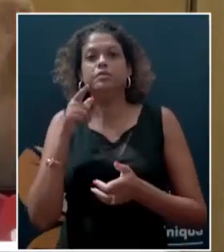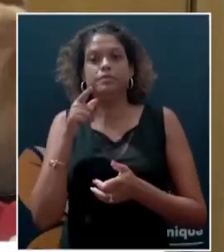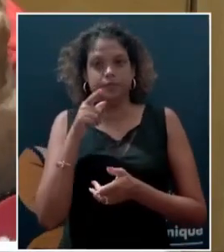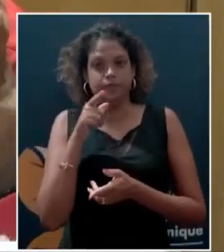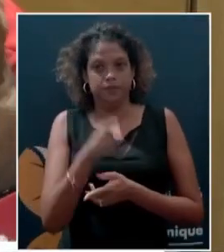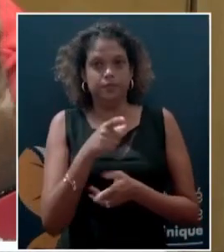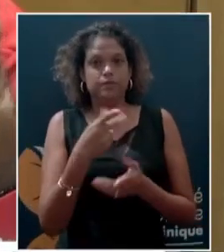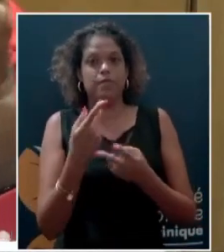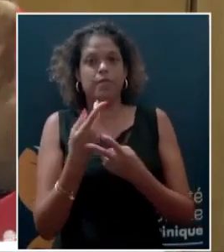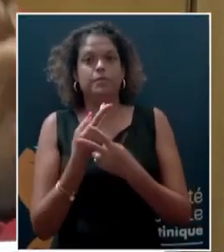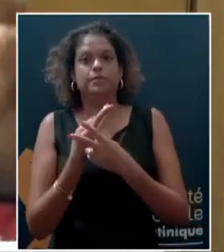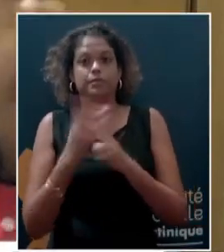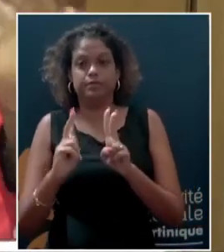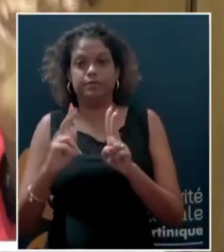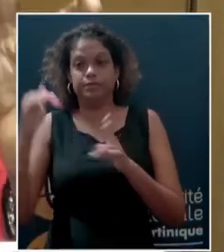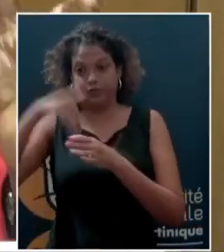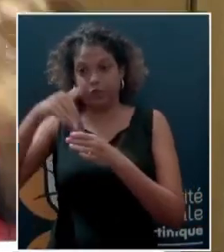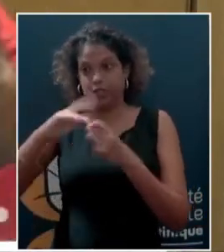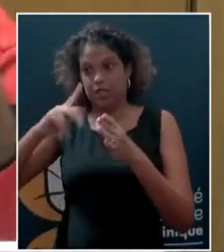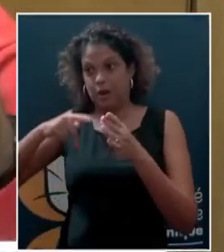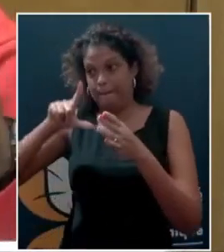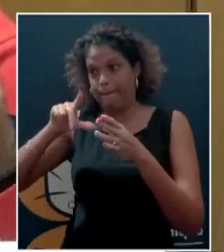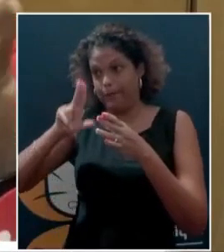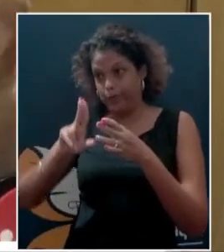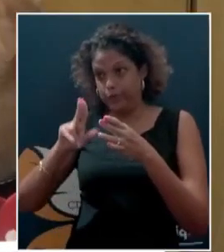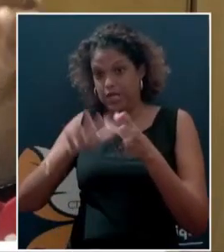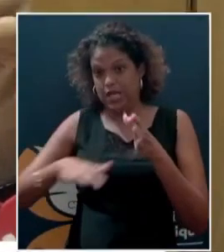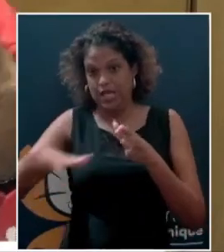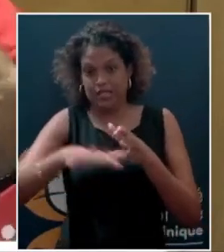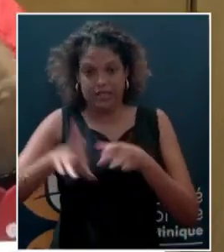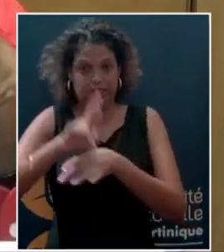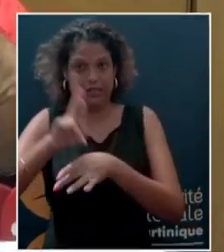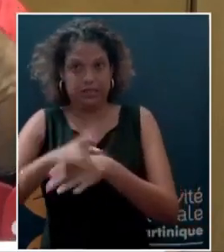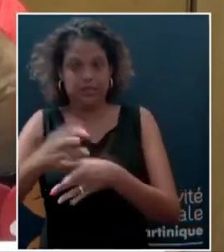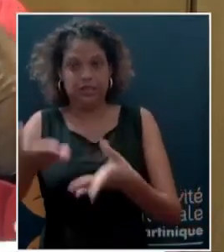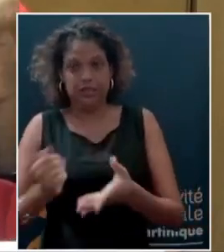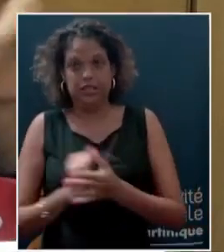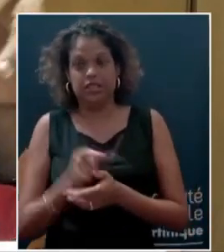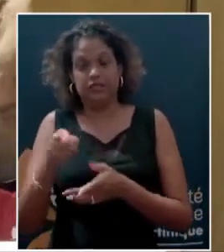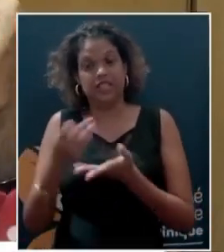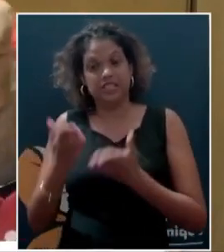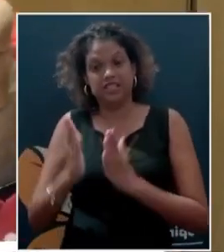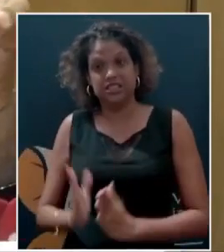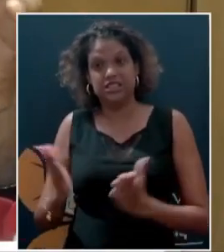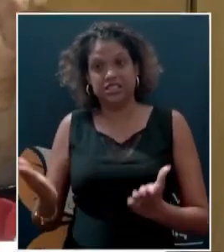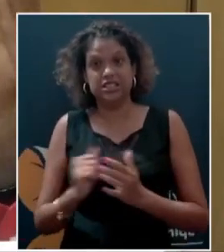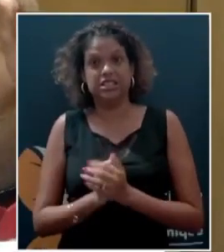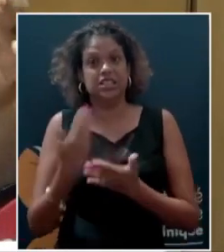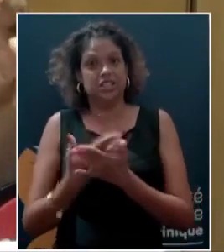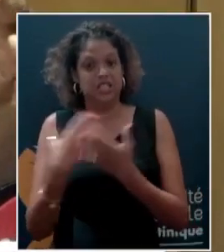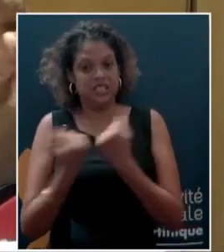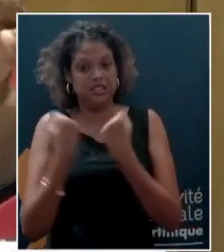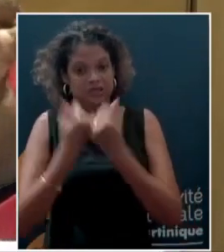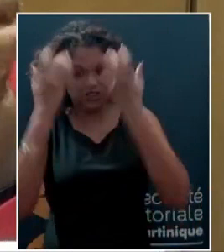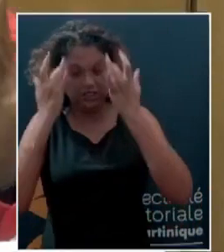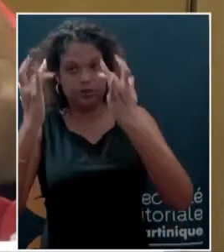son plus, mette des espaces réservés et décide que ce soit une activité culturelle qui se